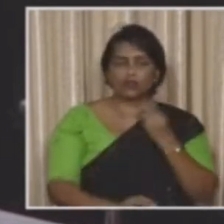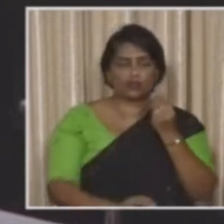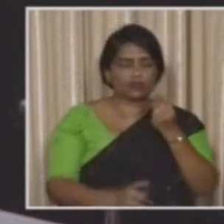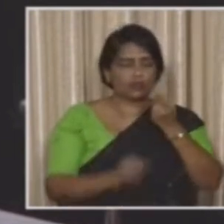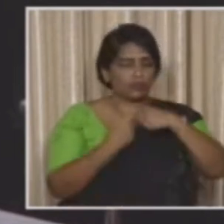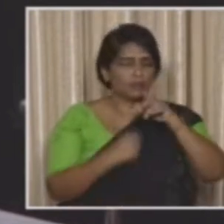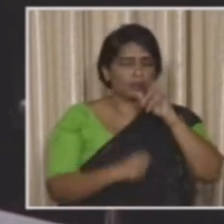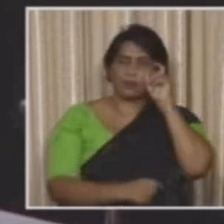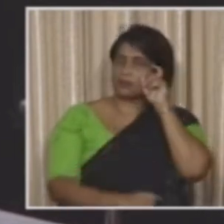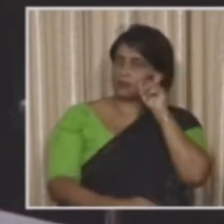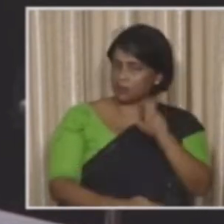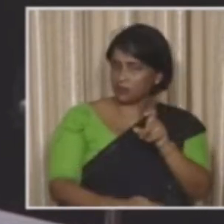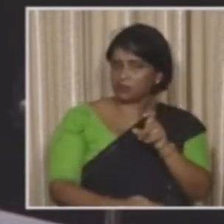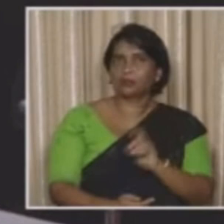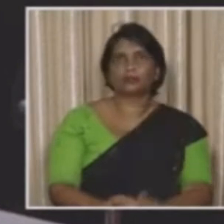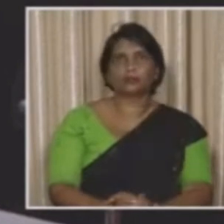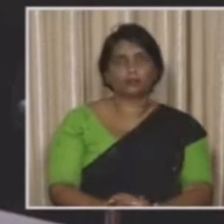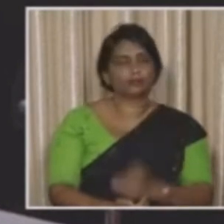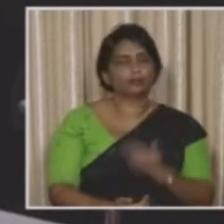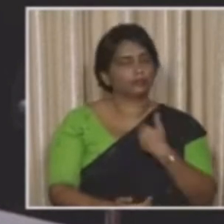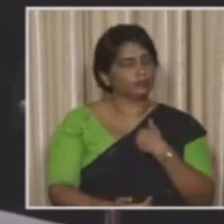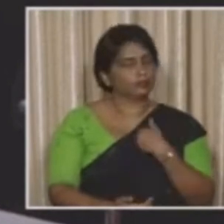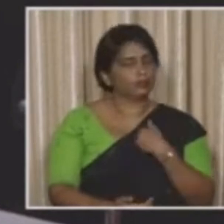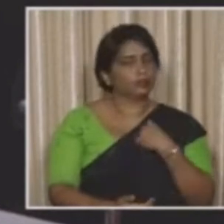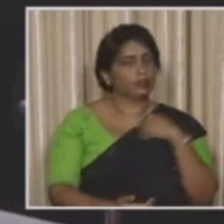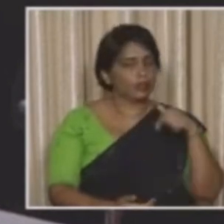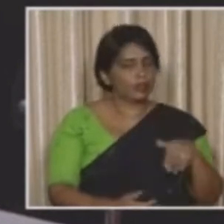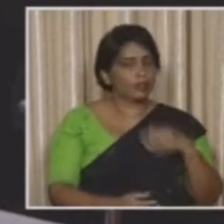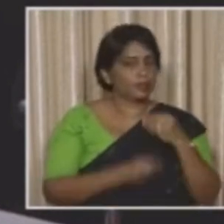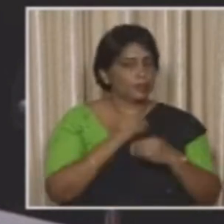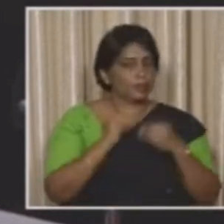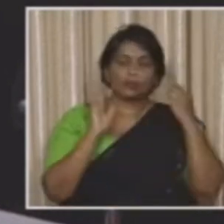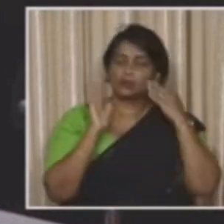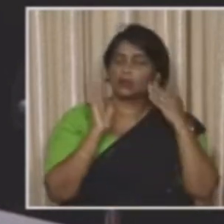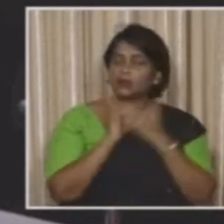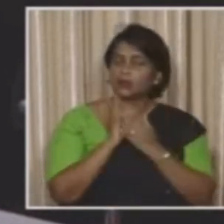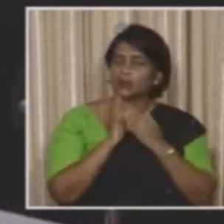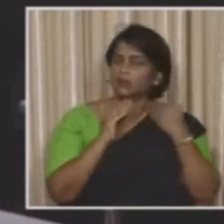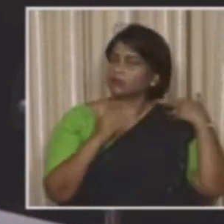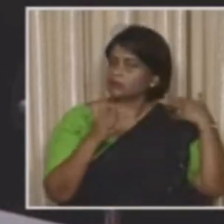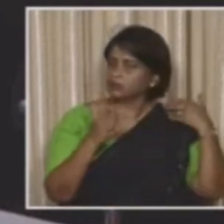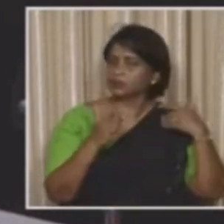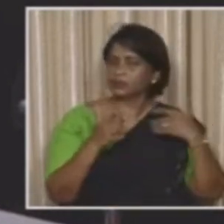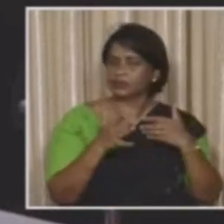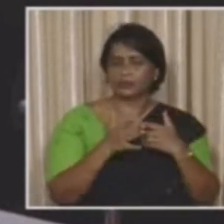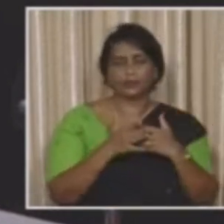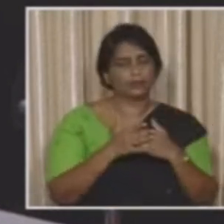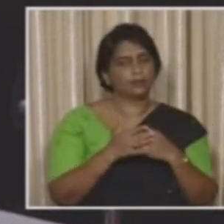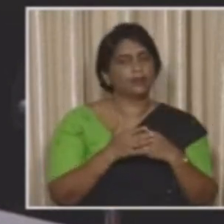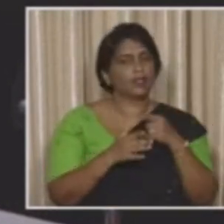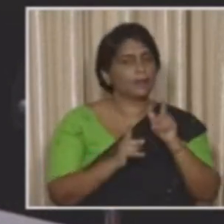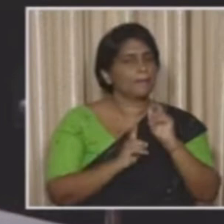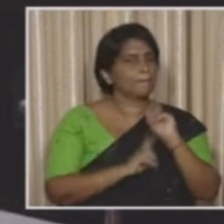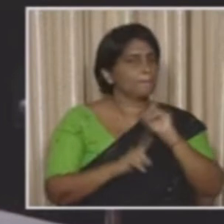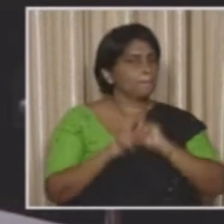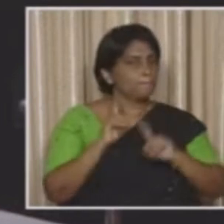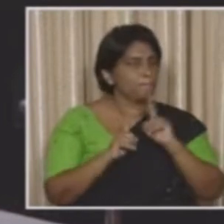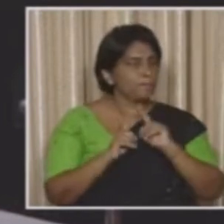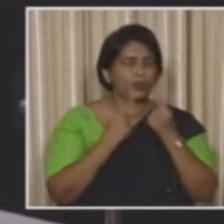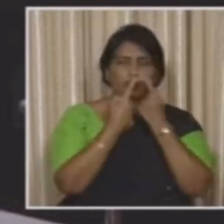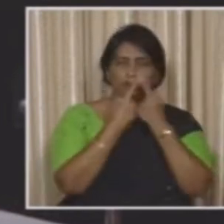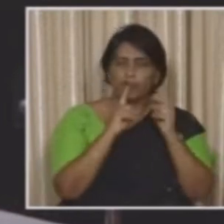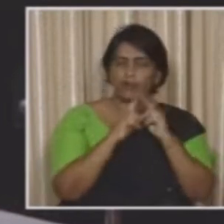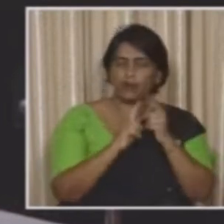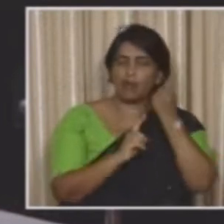ආපවරලා බැලුවොත් මා දැන් මේ ආයෝජනයන් පිළිබඳ දීර්ඝ කාලයක් තිස්සේ මේ පාර්ලිමේන්තුවේ විවිධ